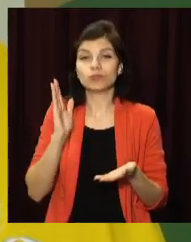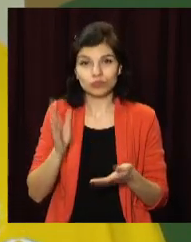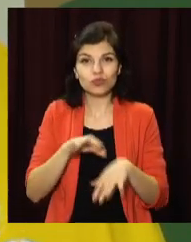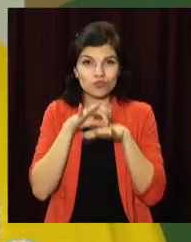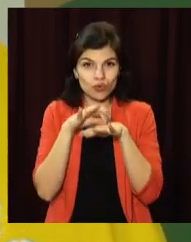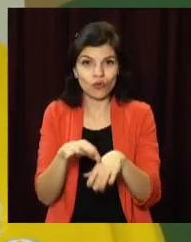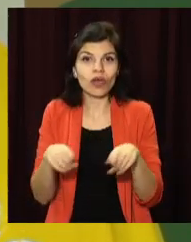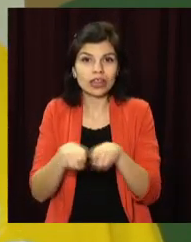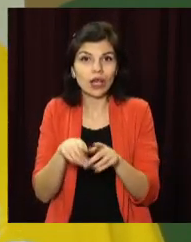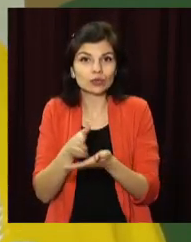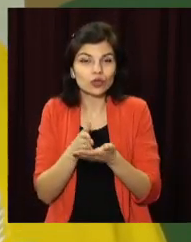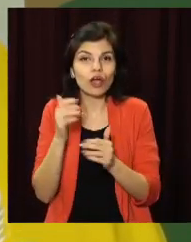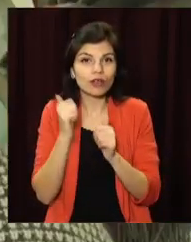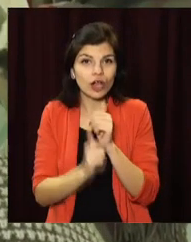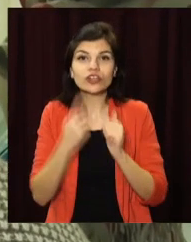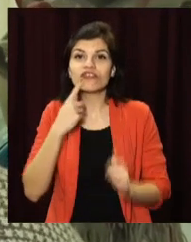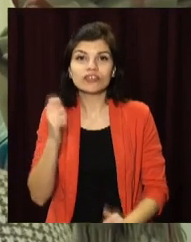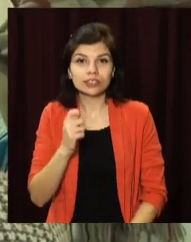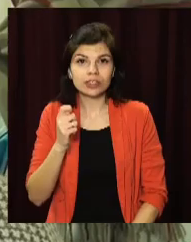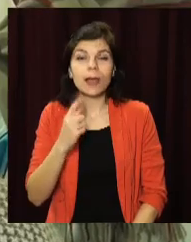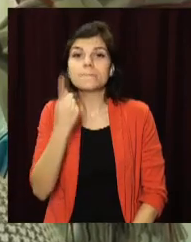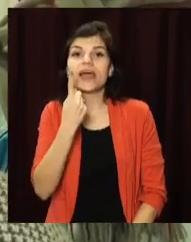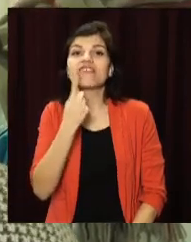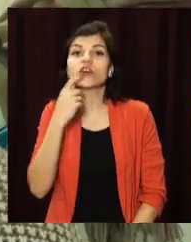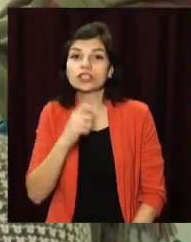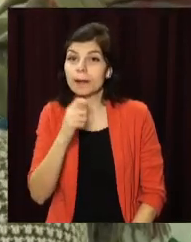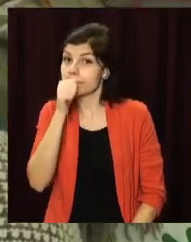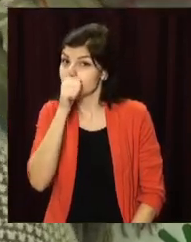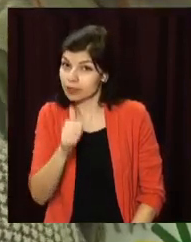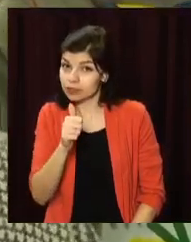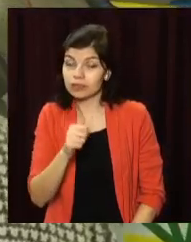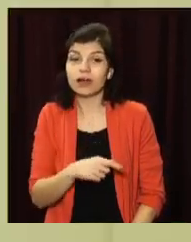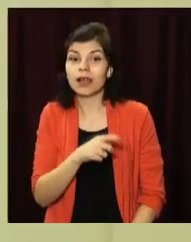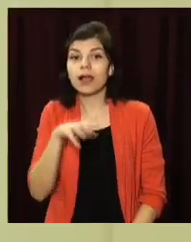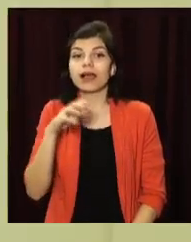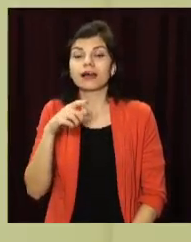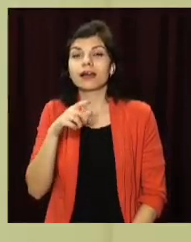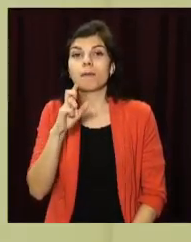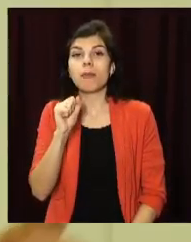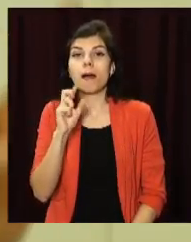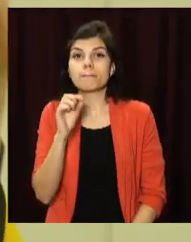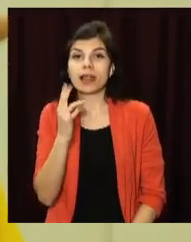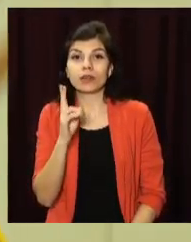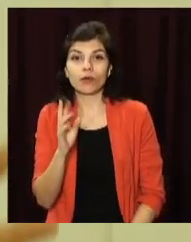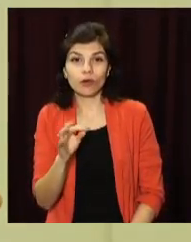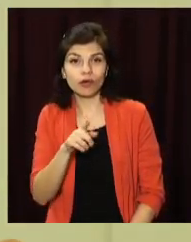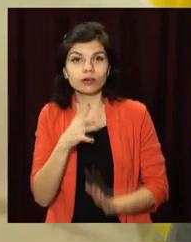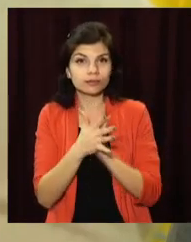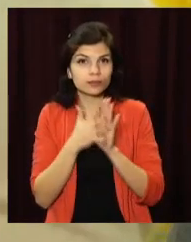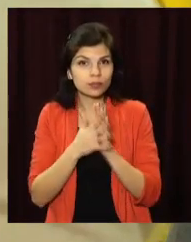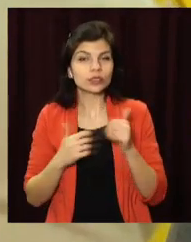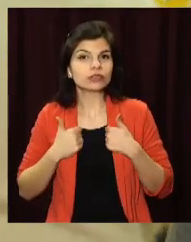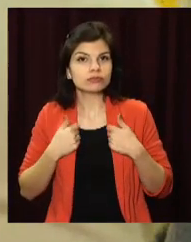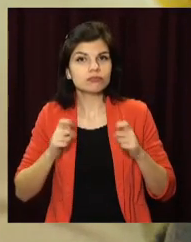каждое первое воскресенье месяца. Євген Бабенко емоційною чітко мовою жестів намагається передати суть служби.